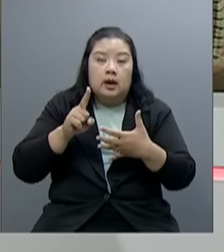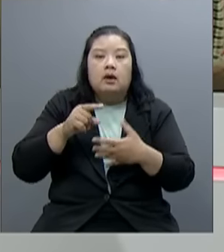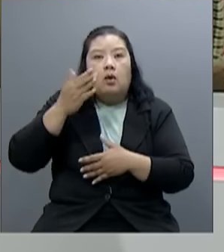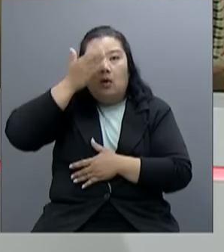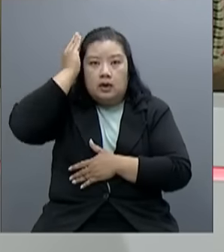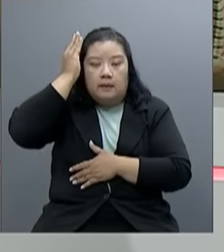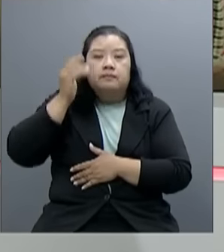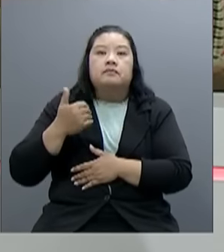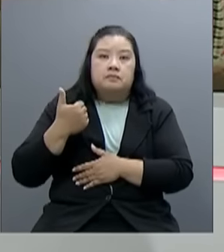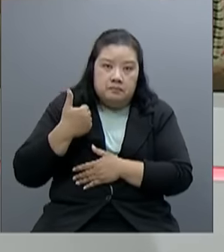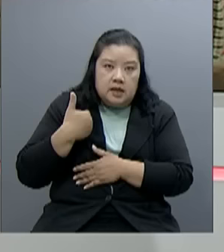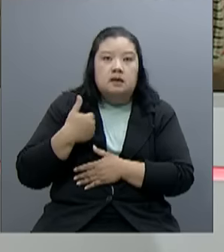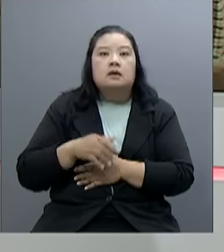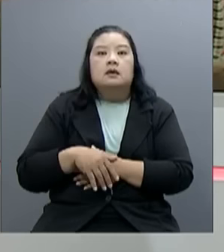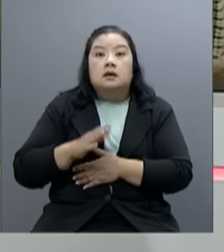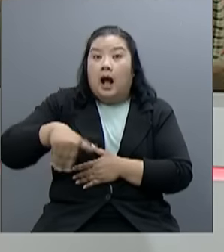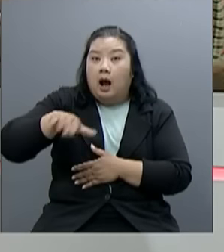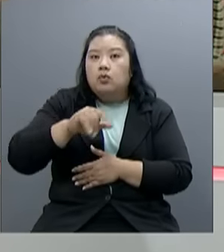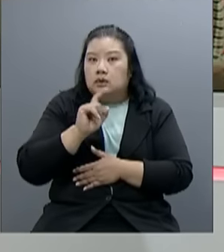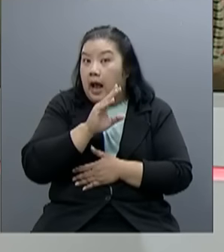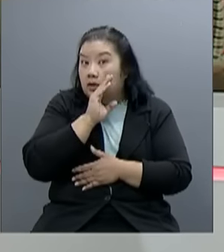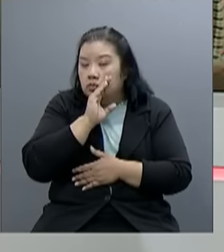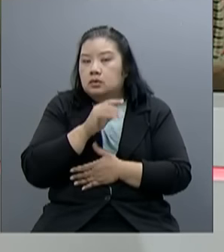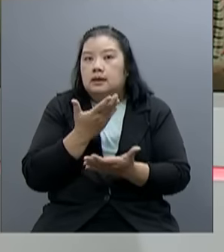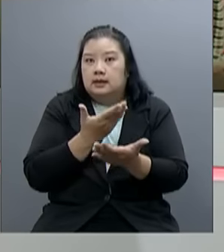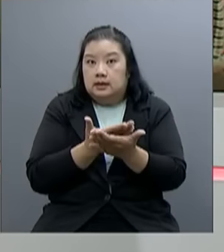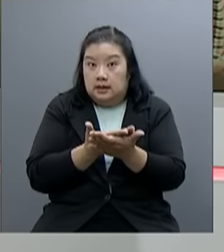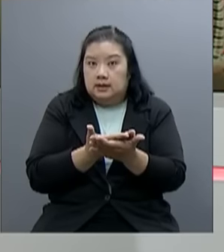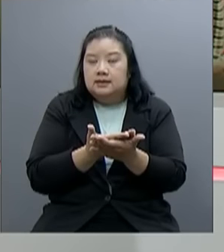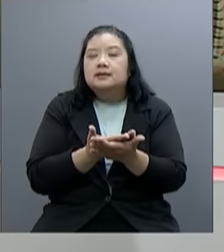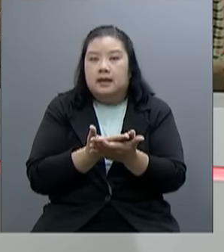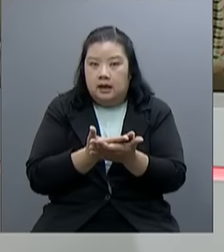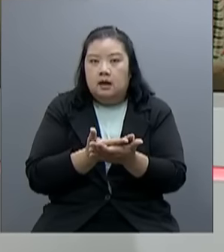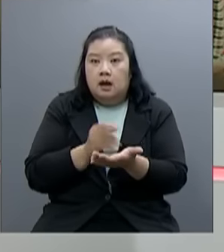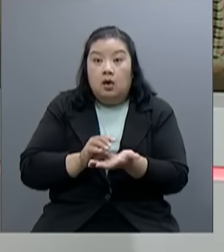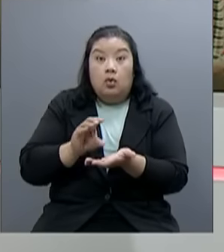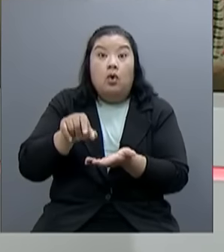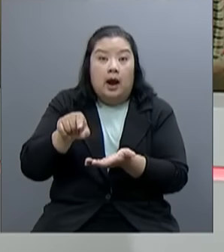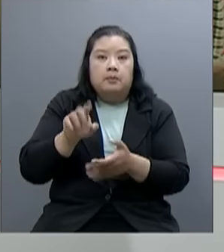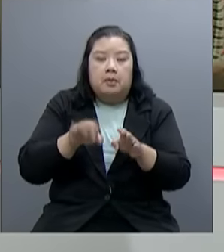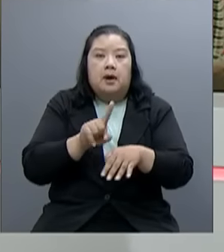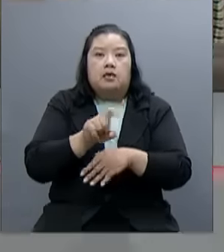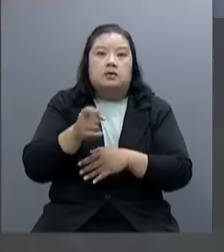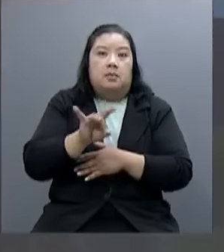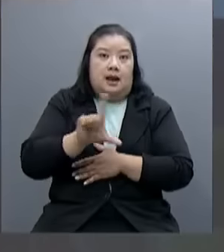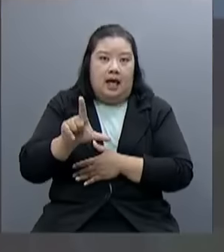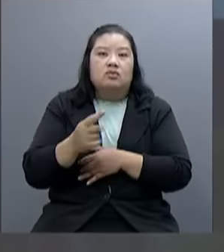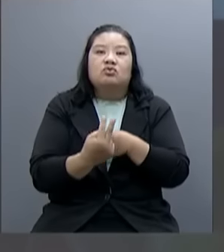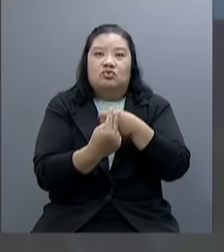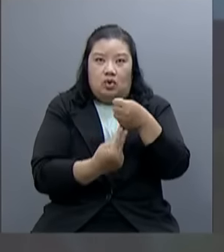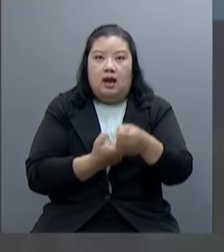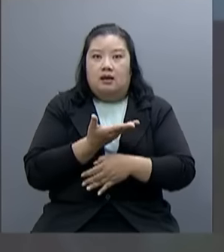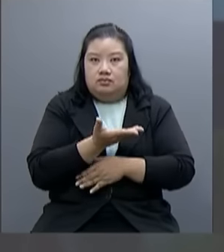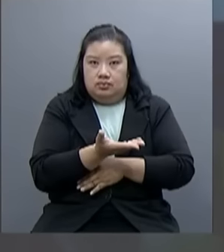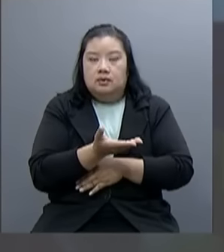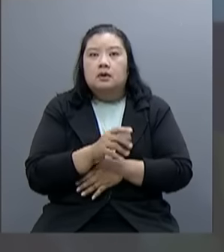ค่ะขณะที่ถ้าเราแยกมาดูเฉพาะที่มาสบริจาคเงินผ่านอเมริกาแคนะคะมีกว่า 118ล้านดอลลาร์สหรัฐหรือเกือบ